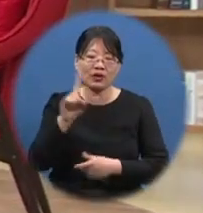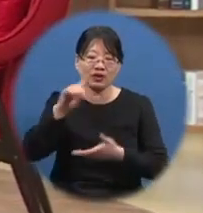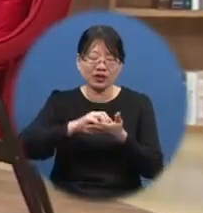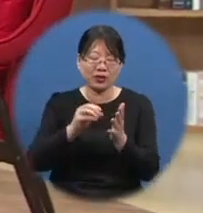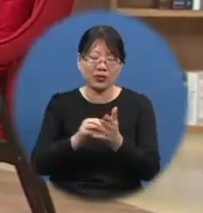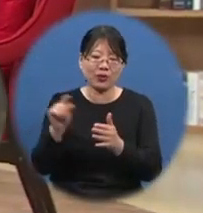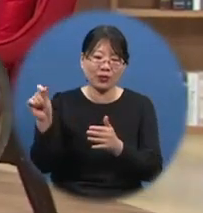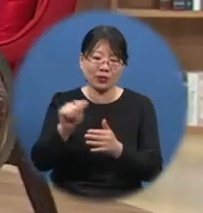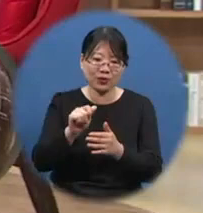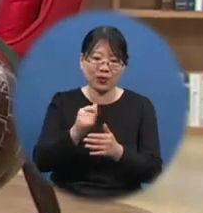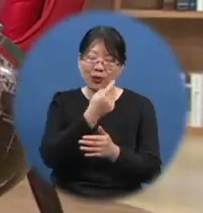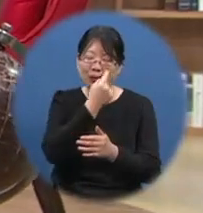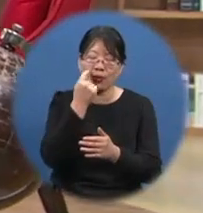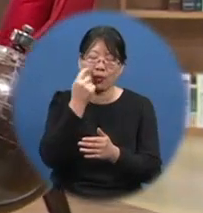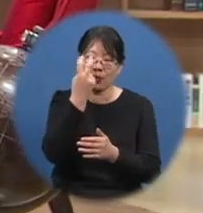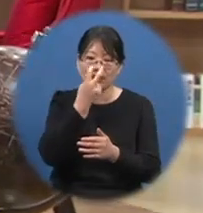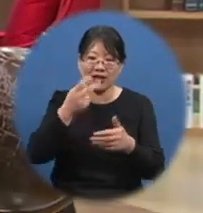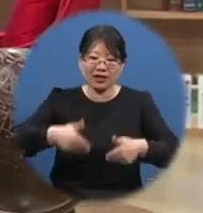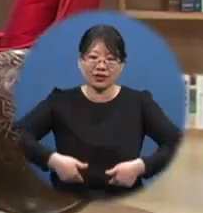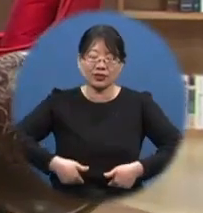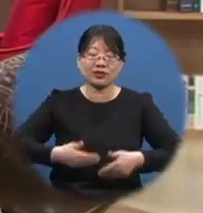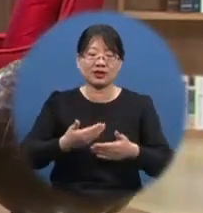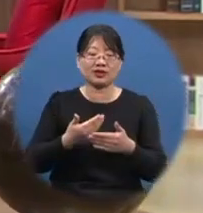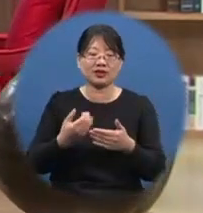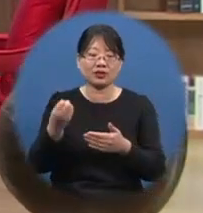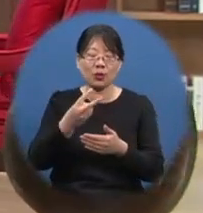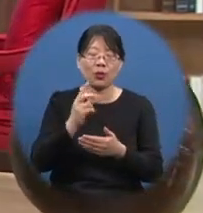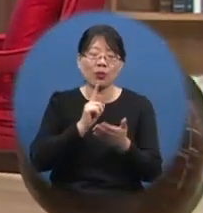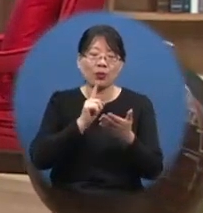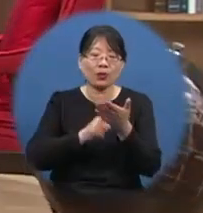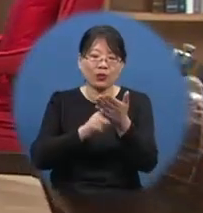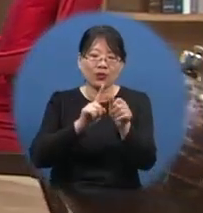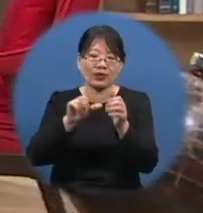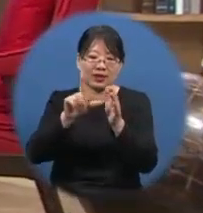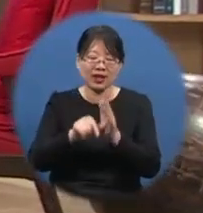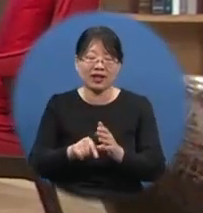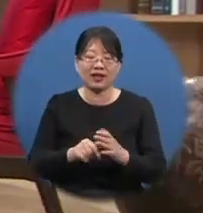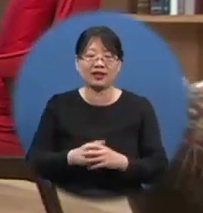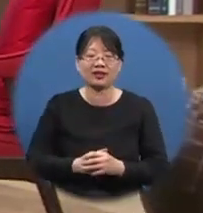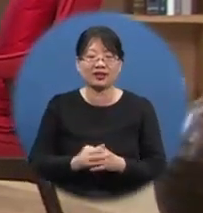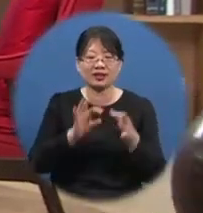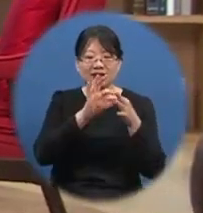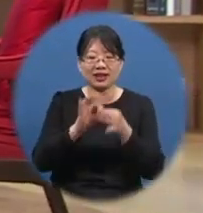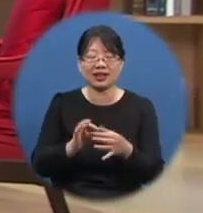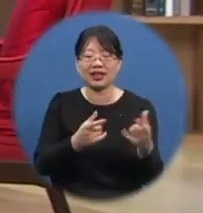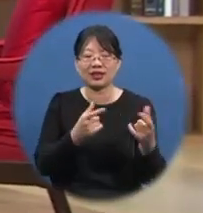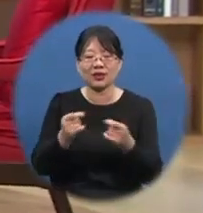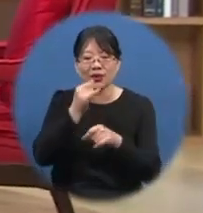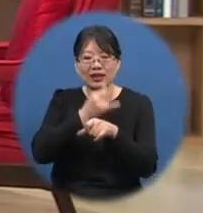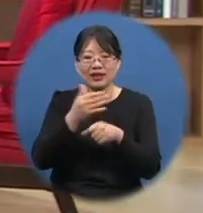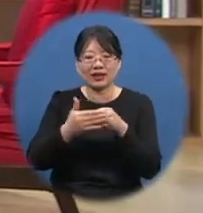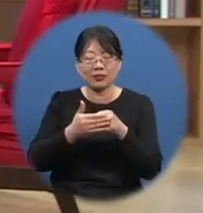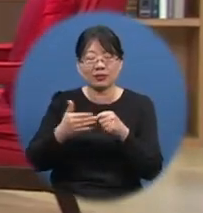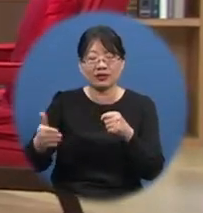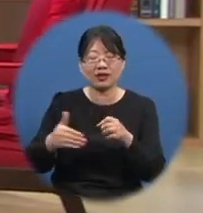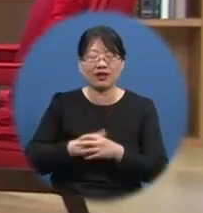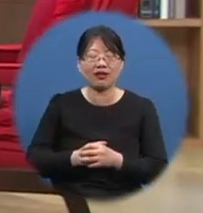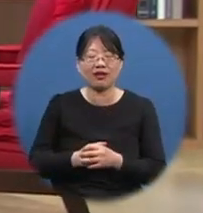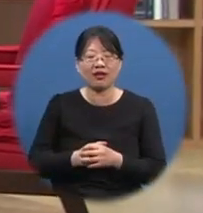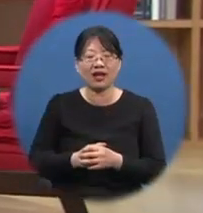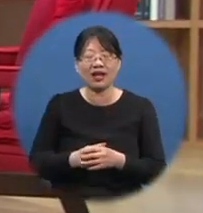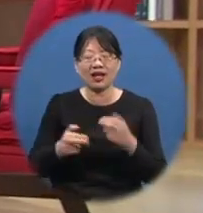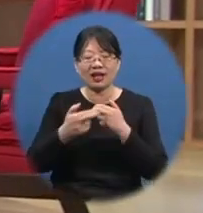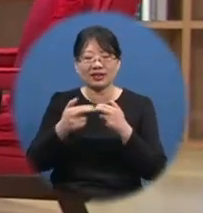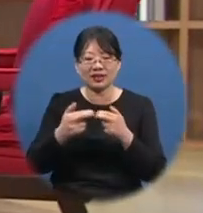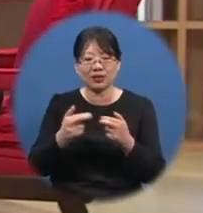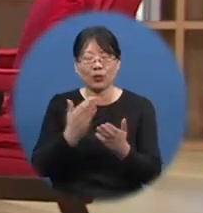정도 속도 이상이 보장이 돼야 되고 예. 그걸 보고 하는데도 VR, AR이 같이 들어간다든지 그렇군요. 드론, 그다음